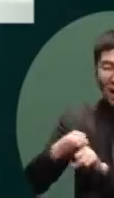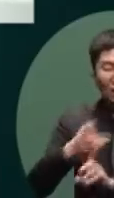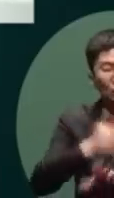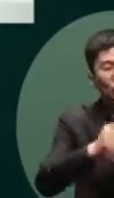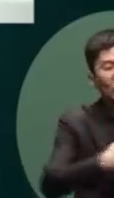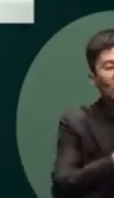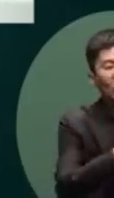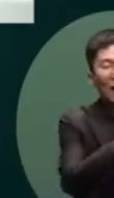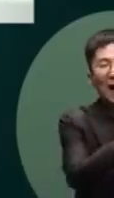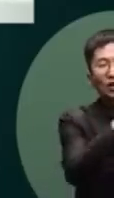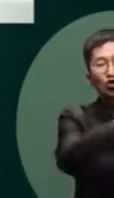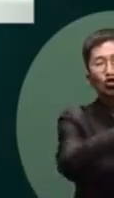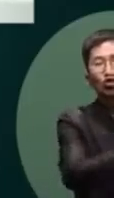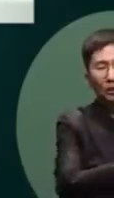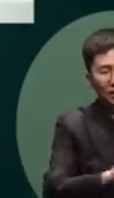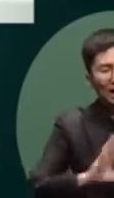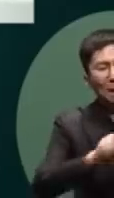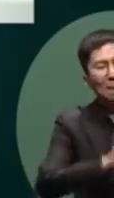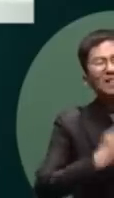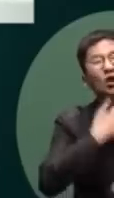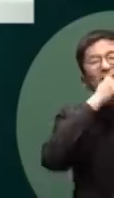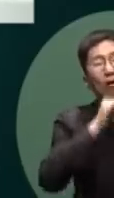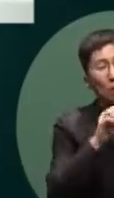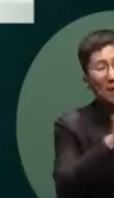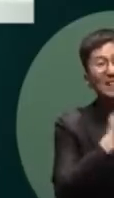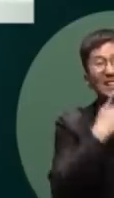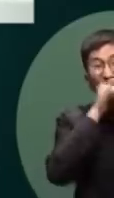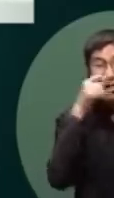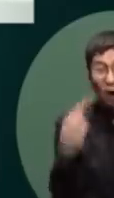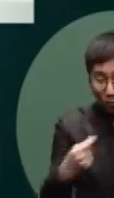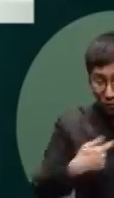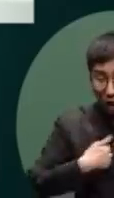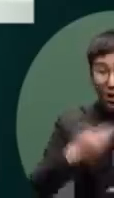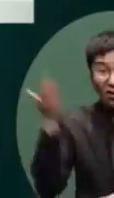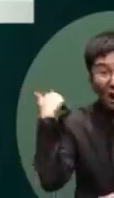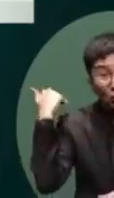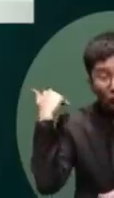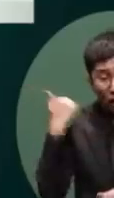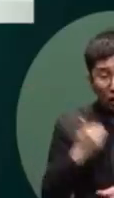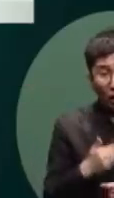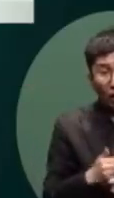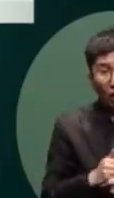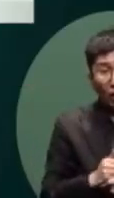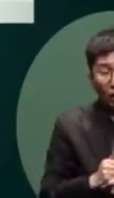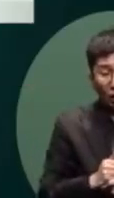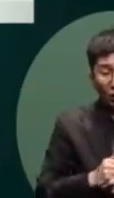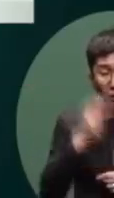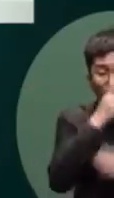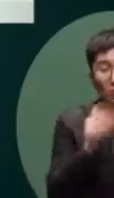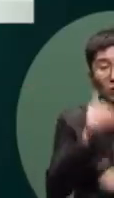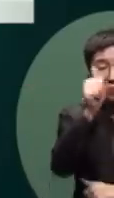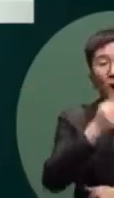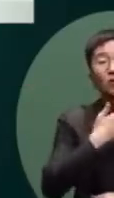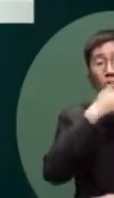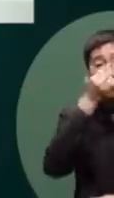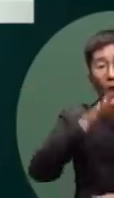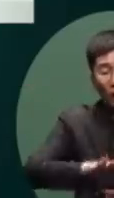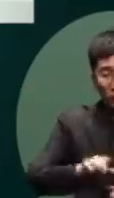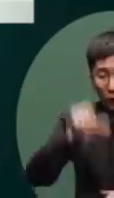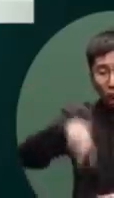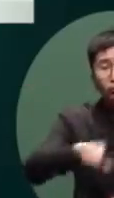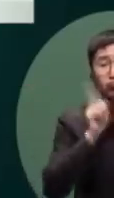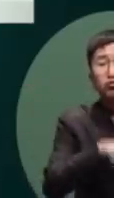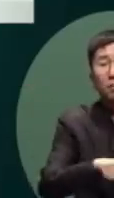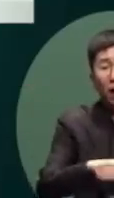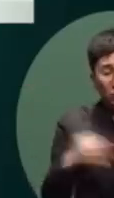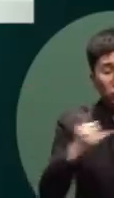가서 앉아있는데 어떻게 몸통이 된다는 얘기입니까? 좀 상식적으로 말이 되는 말씀을 하셔야죠. 자 그러면은